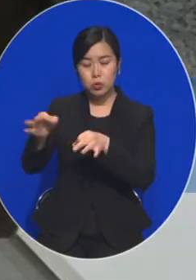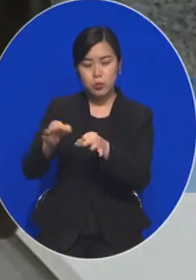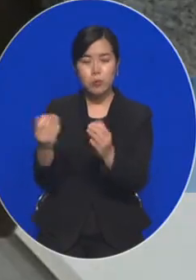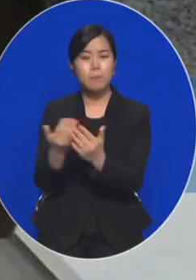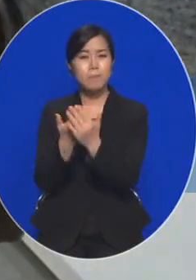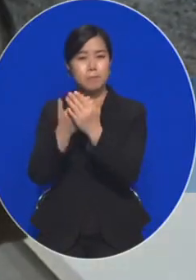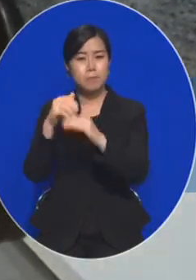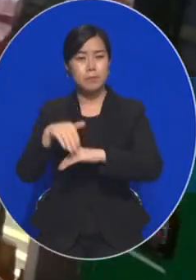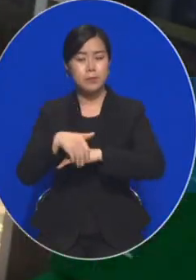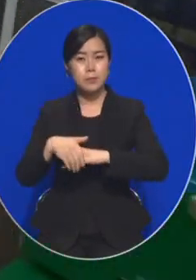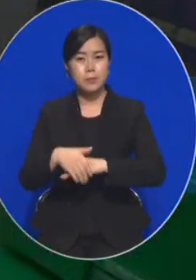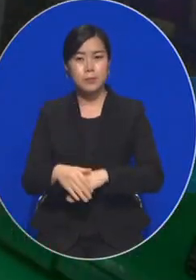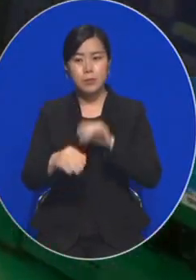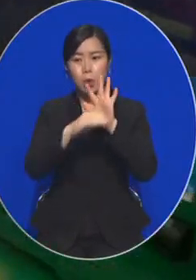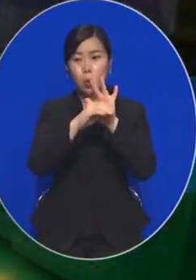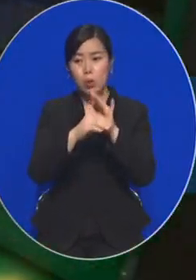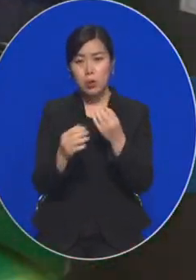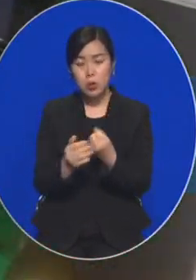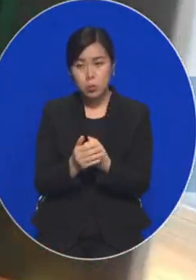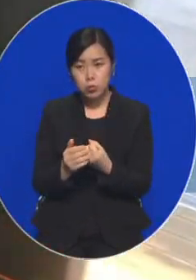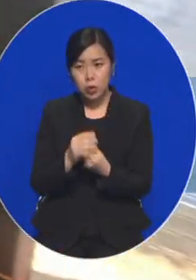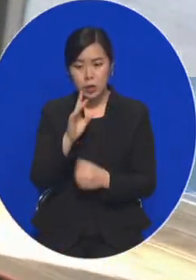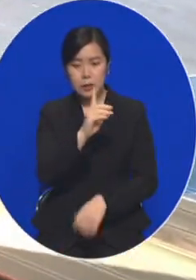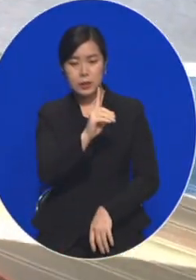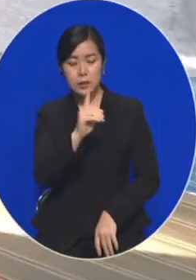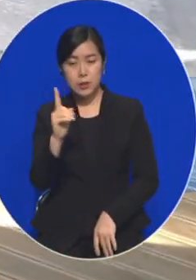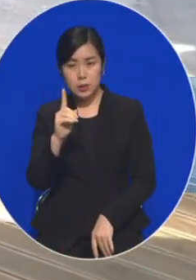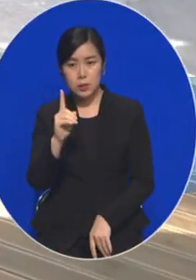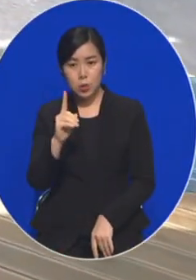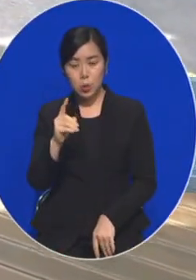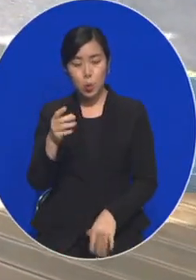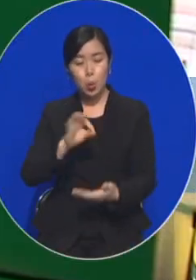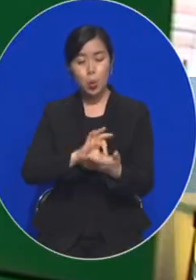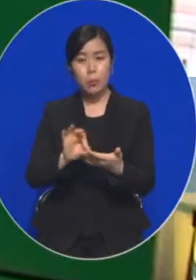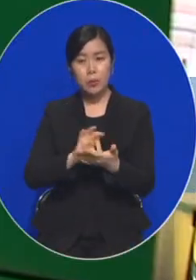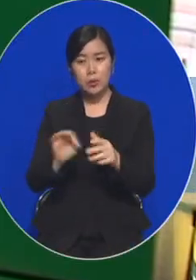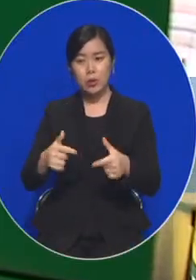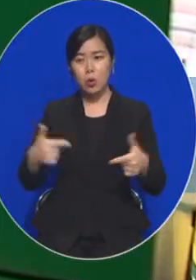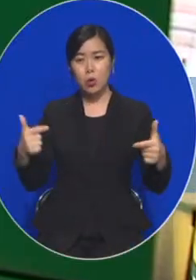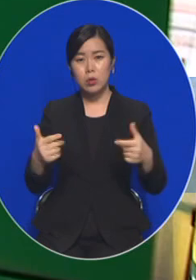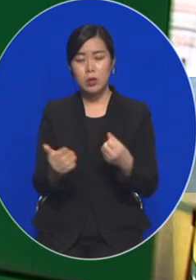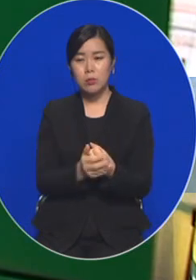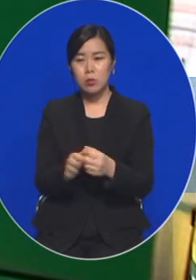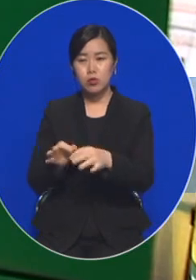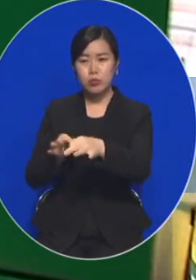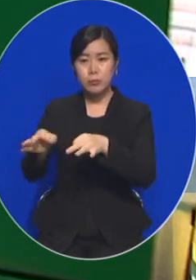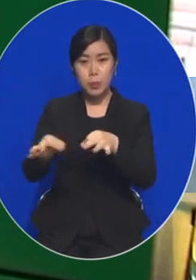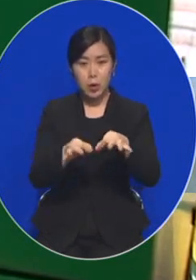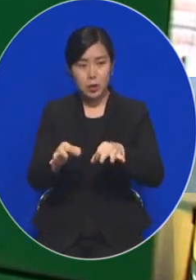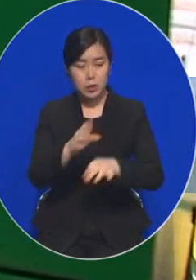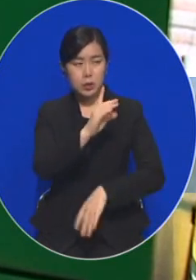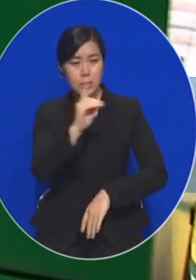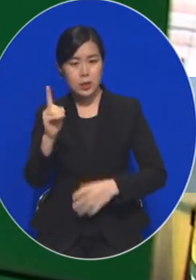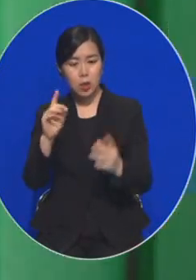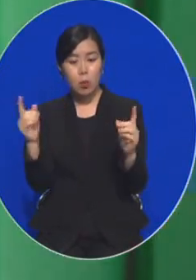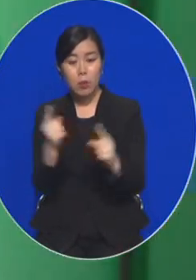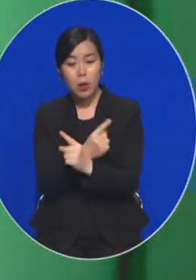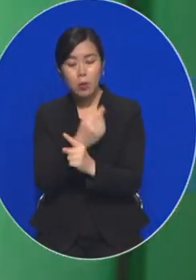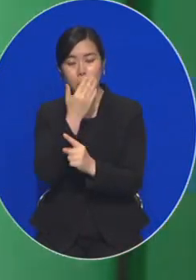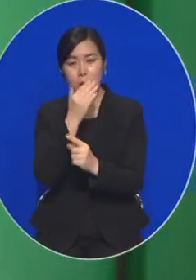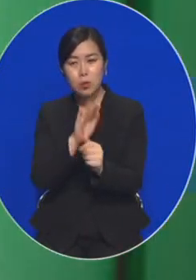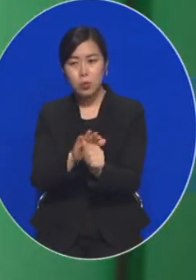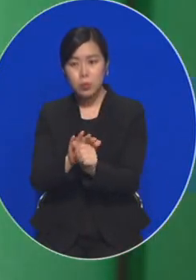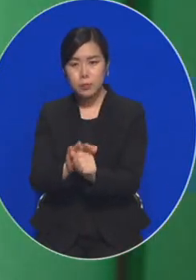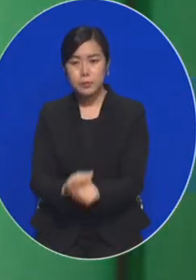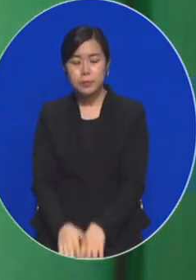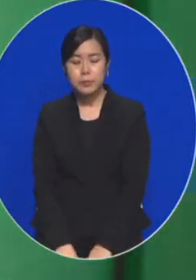육성합니다. 코로나19로 비대면 디지털 소비가 부상함에 따라 기존 동네 슈퍼의 디지털 전환을 돕는 겁니다.